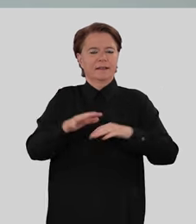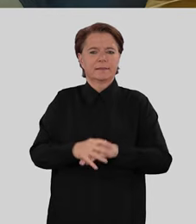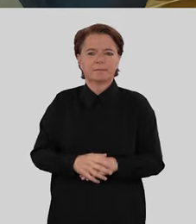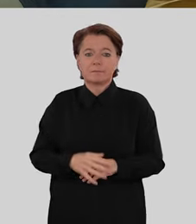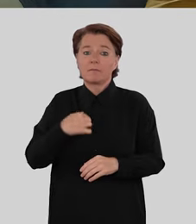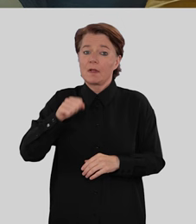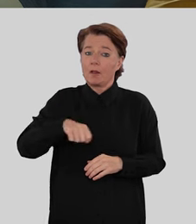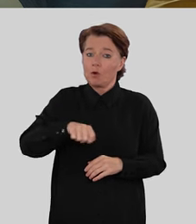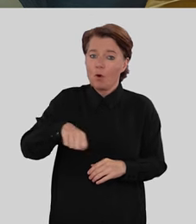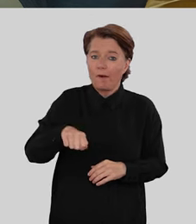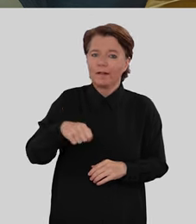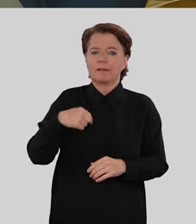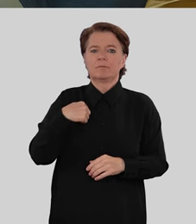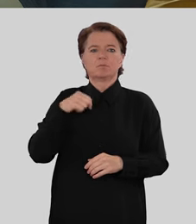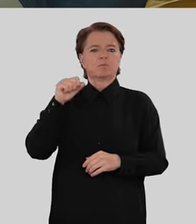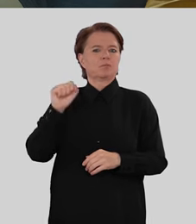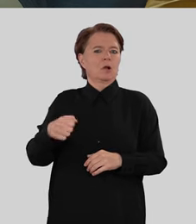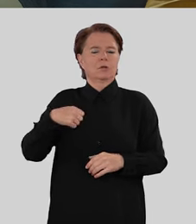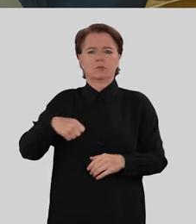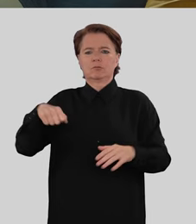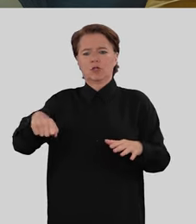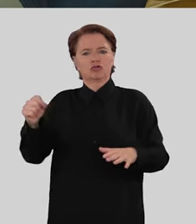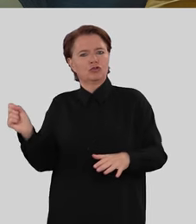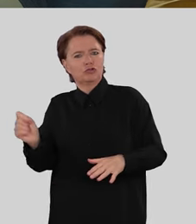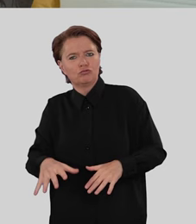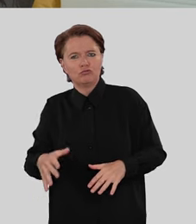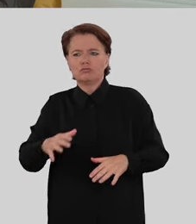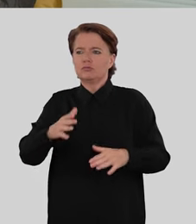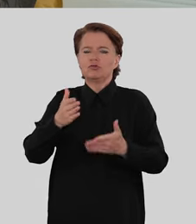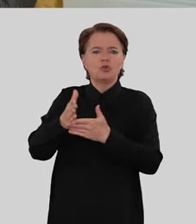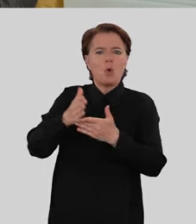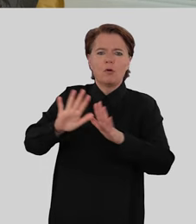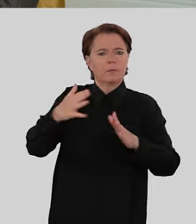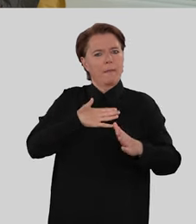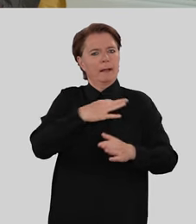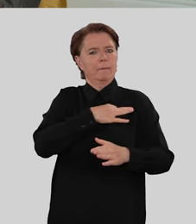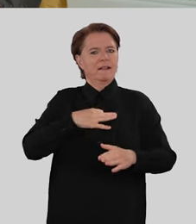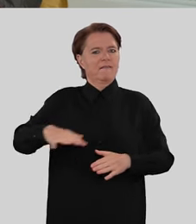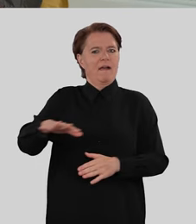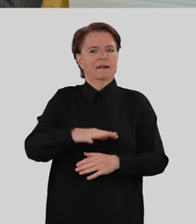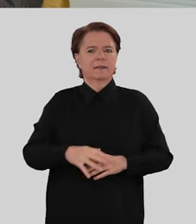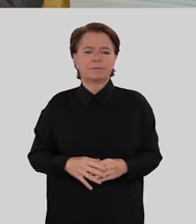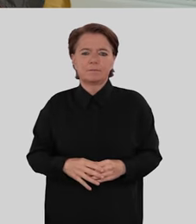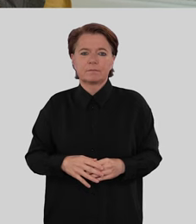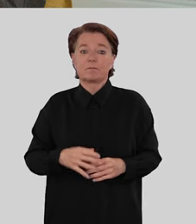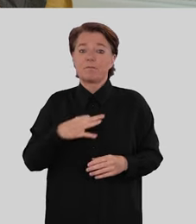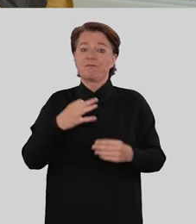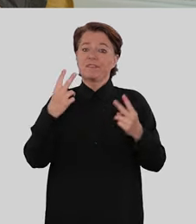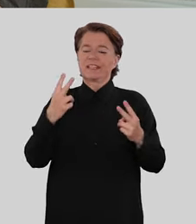stört. Ich kann meine Tasche in die Ecke schmeißen, ohne dass es jemanden stört. Ein gut